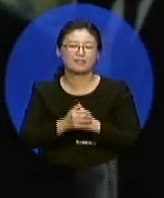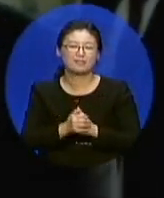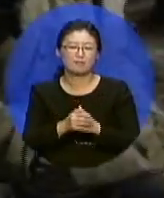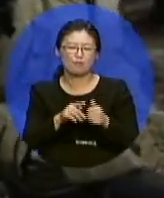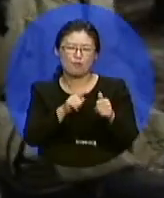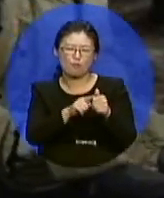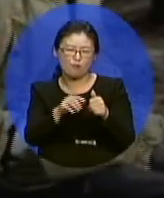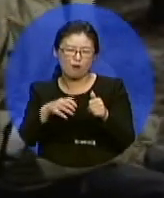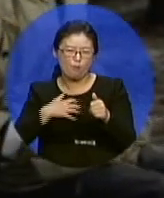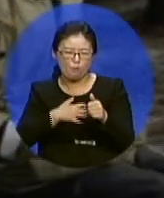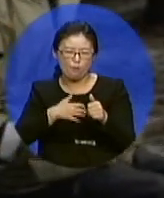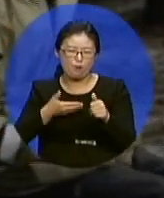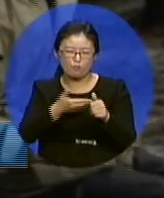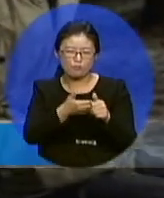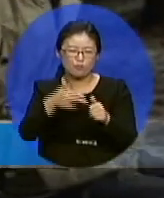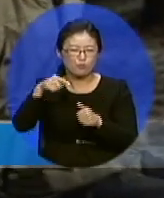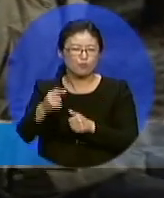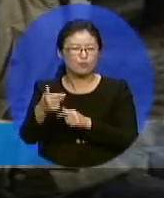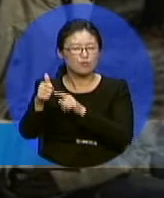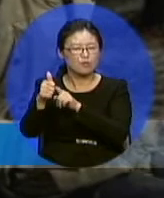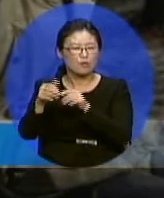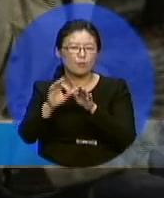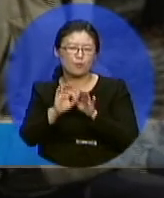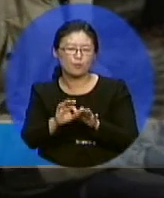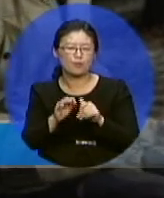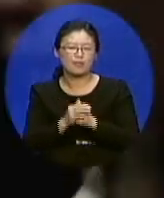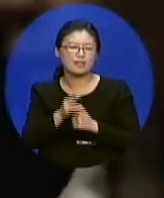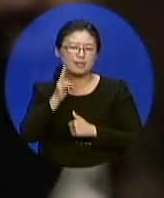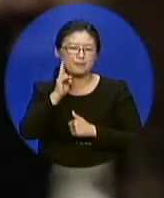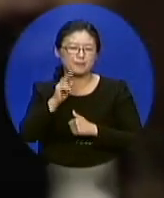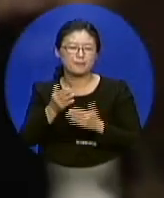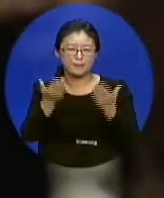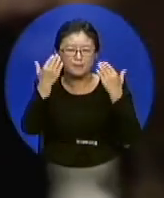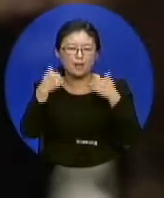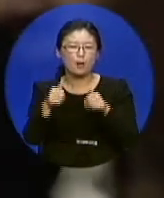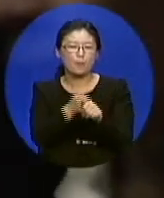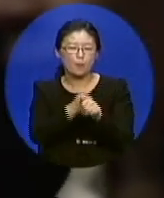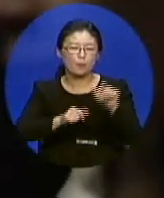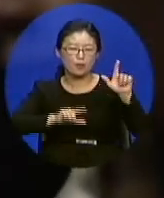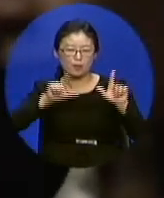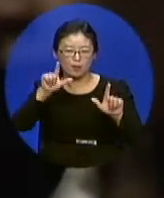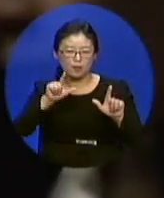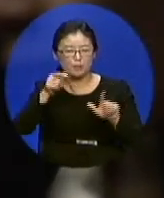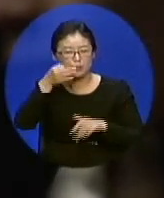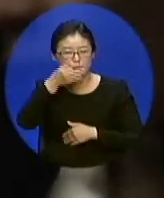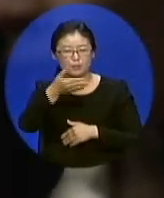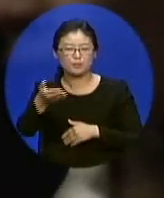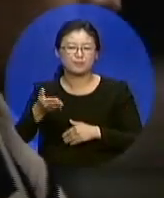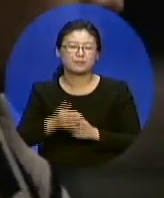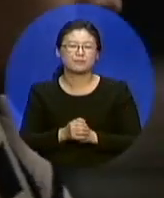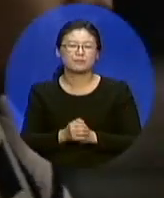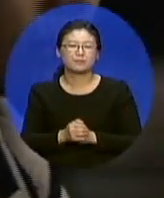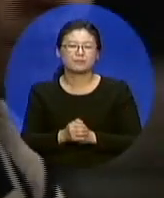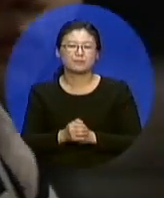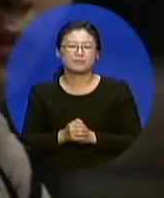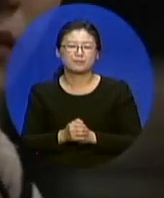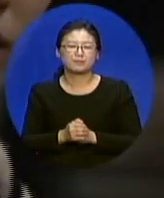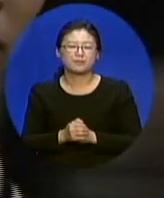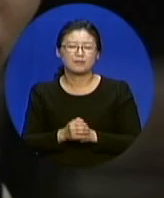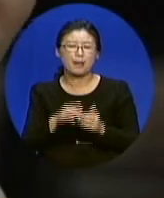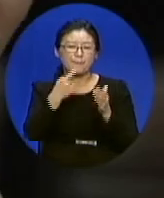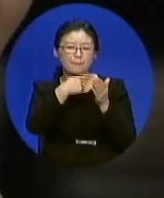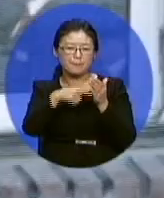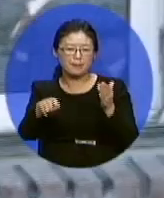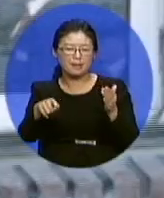괴롭힘을 당하는 준석의 모습을 통해 점점 더 심각해지는 학교폭력의 실상을 적나라하게 보여주고 이와 함께